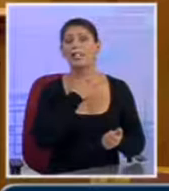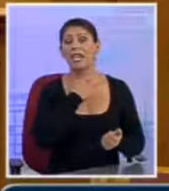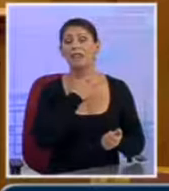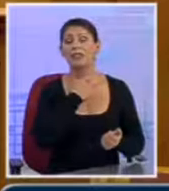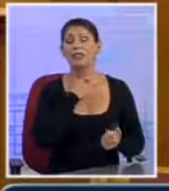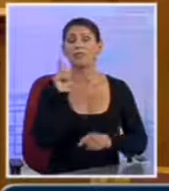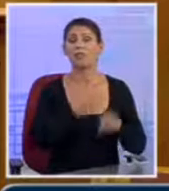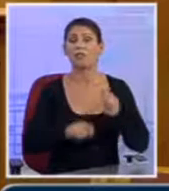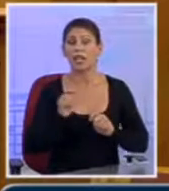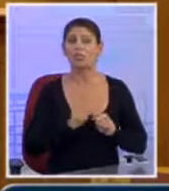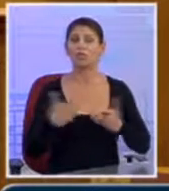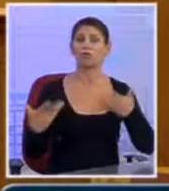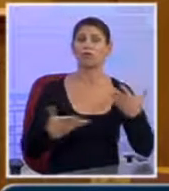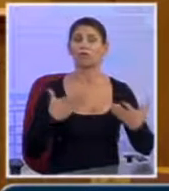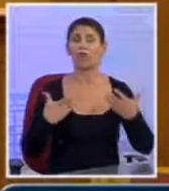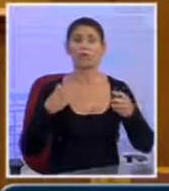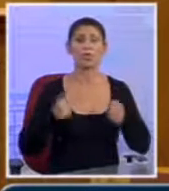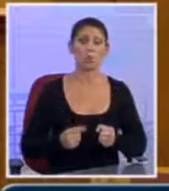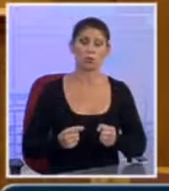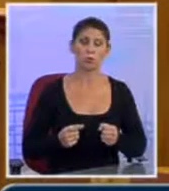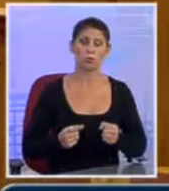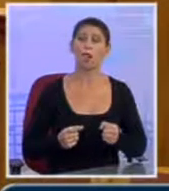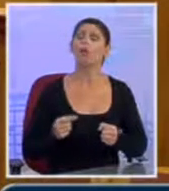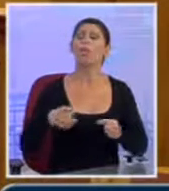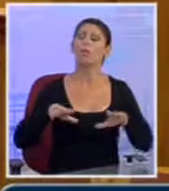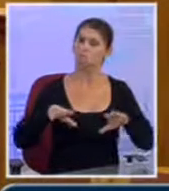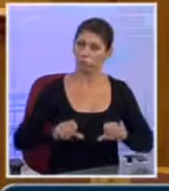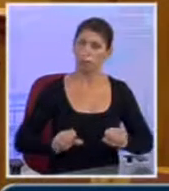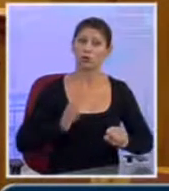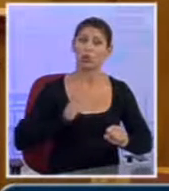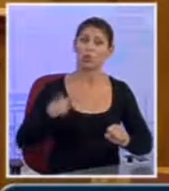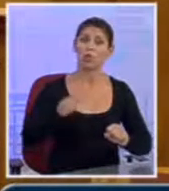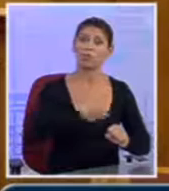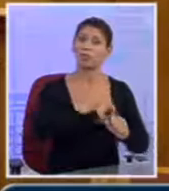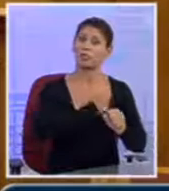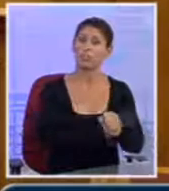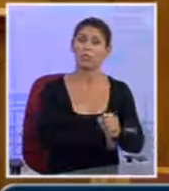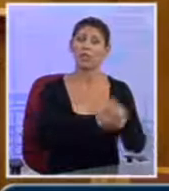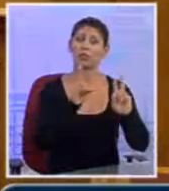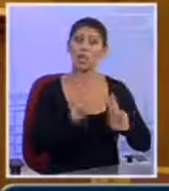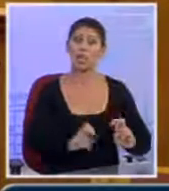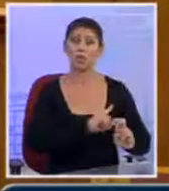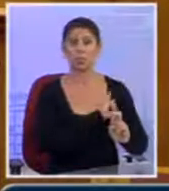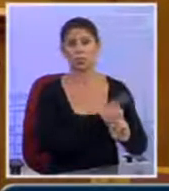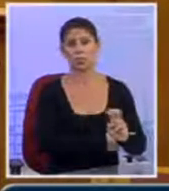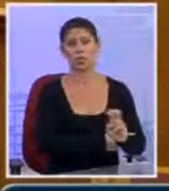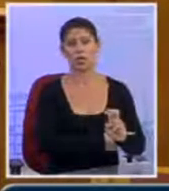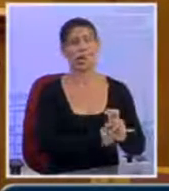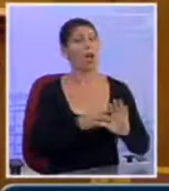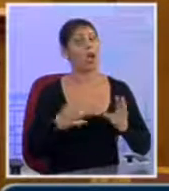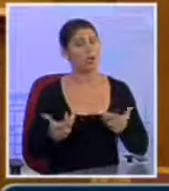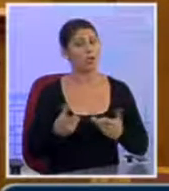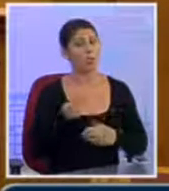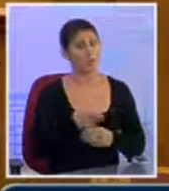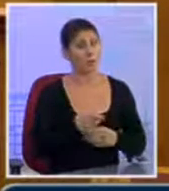να δημιουργήσουμε σύγχρονους θεσμούς που θα καθιστούν τον πολίτη ικανό να ελέγχει την εξουσία, ώστε